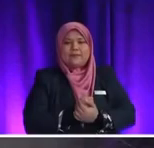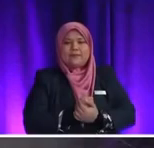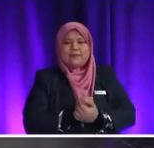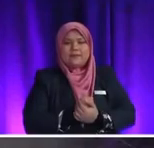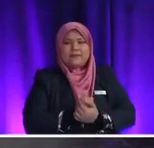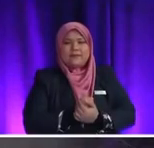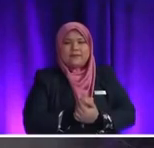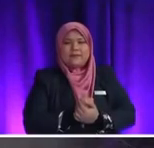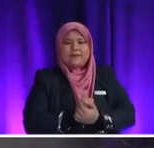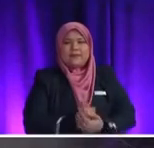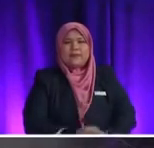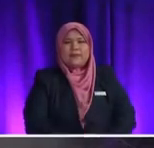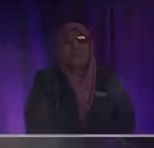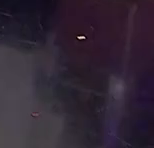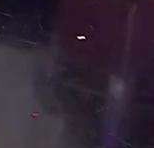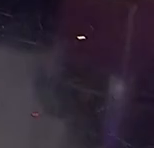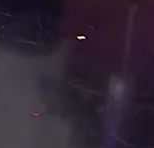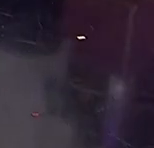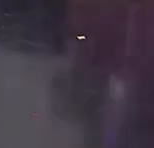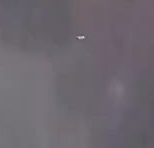dimiliki Wikipedia uh